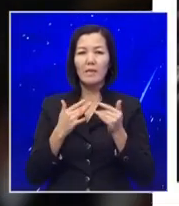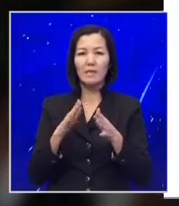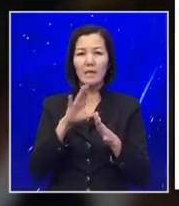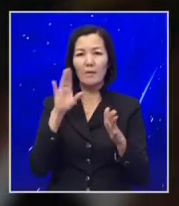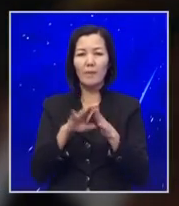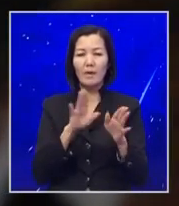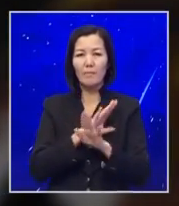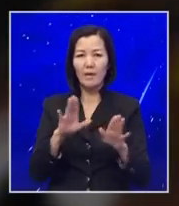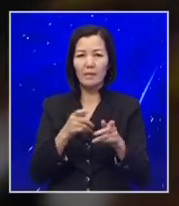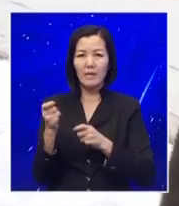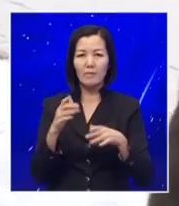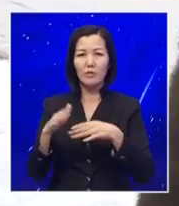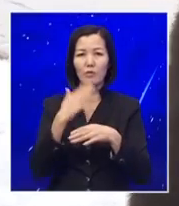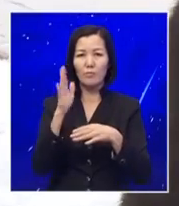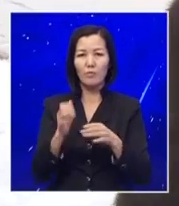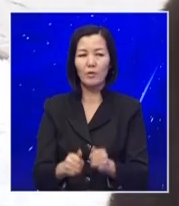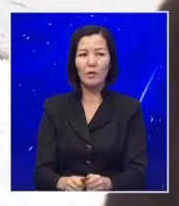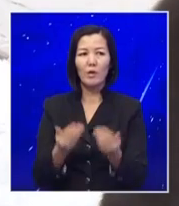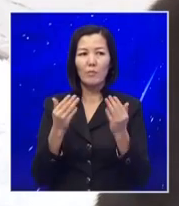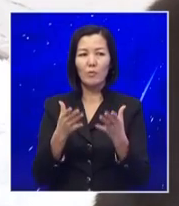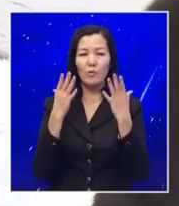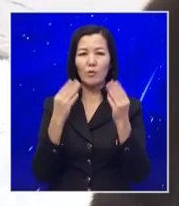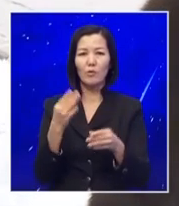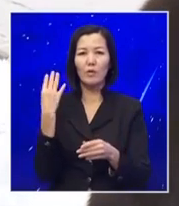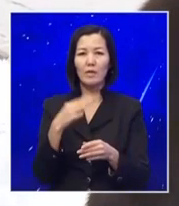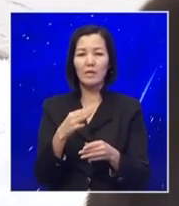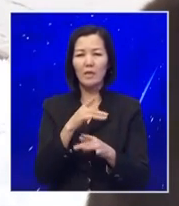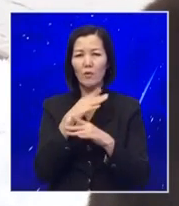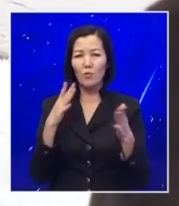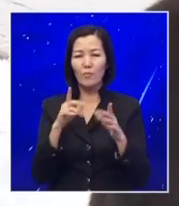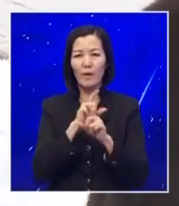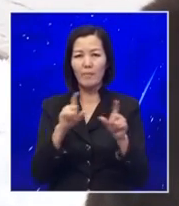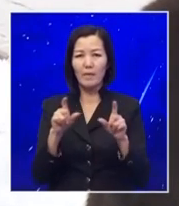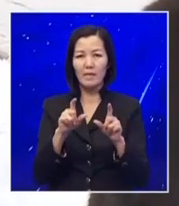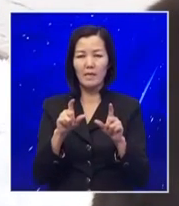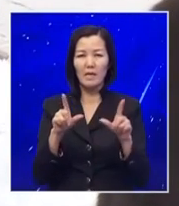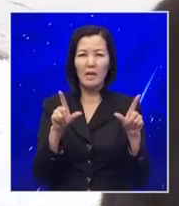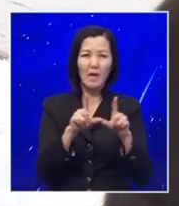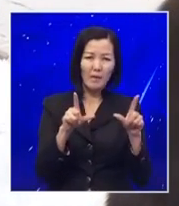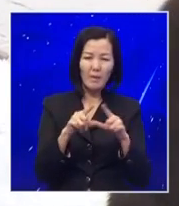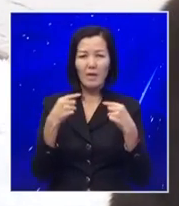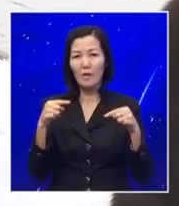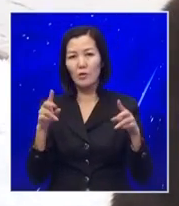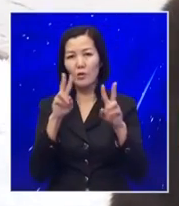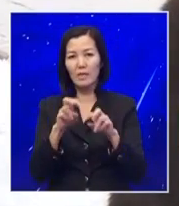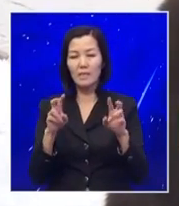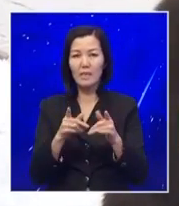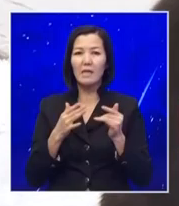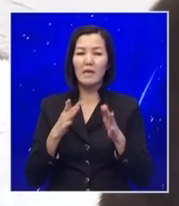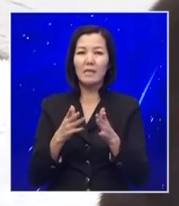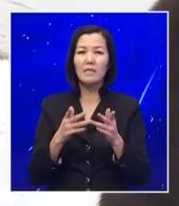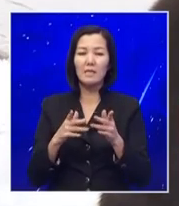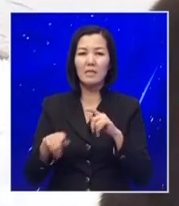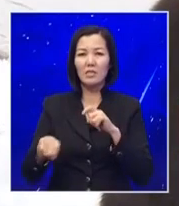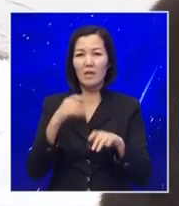әкімшілік жауапкершілік қарастырылған. Бүгінгі күннің өзінде 40-тан аса объекттер тексеріліп отыр. Оның 4-теуінде жаңа карантиндік шараларды